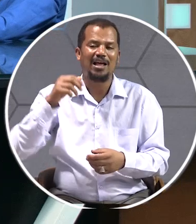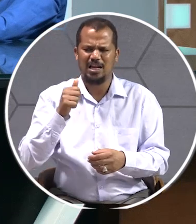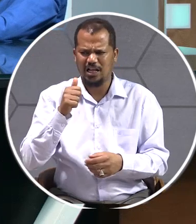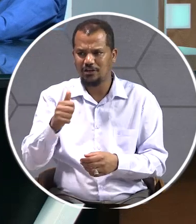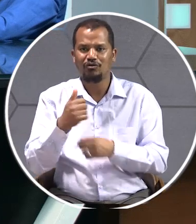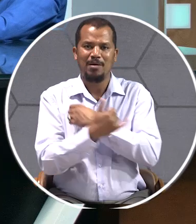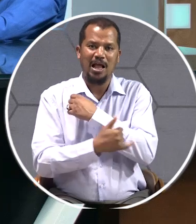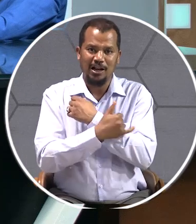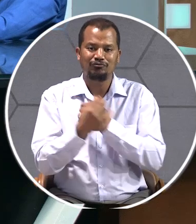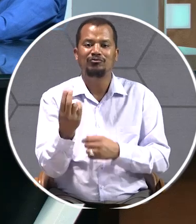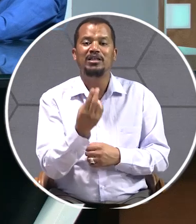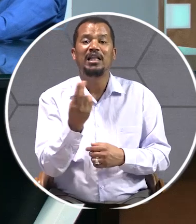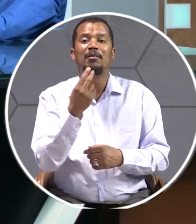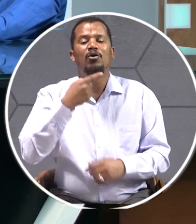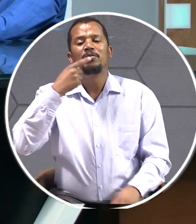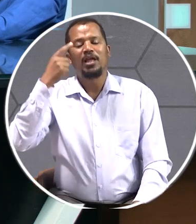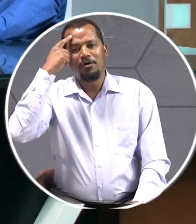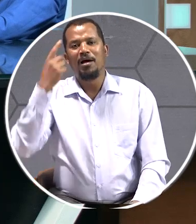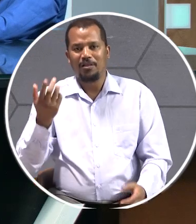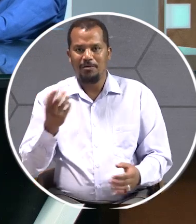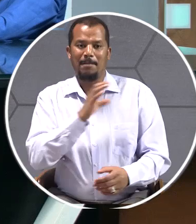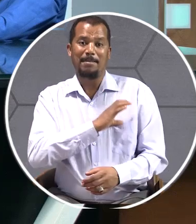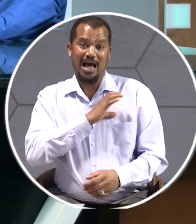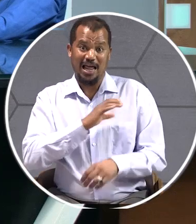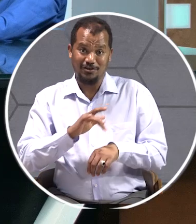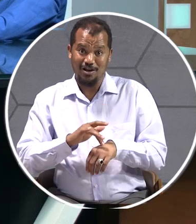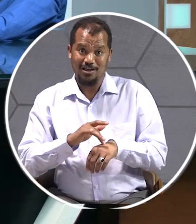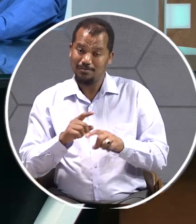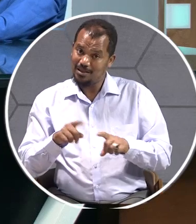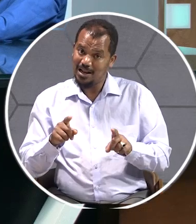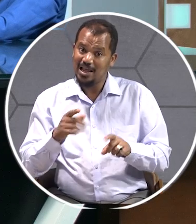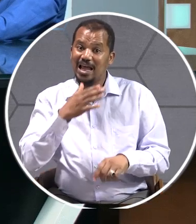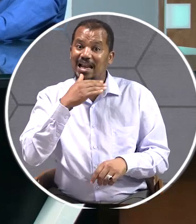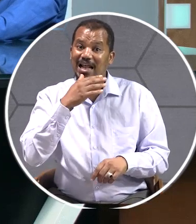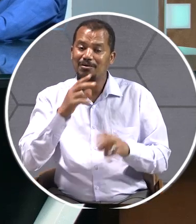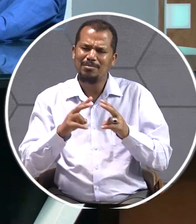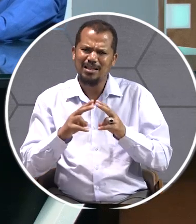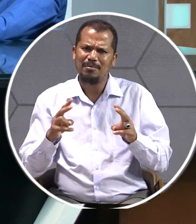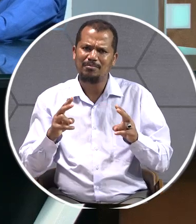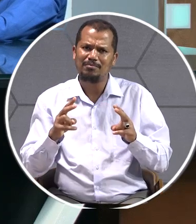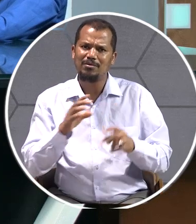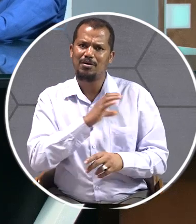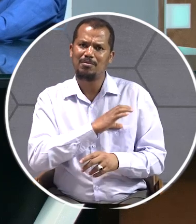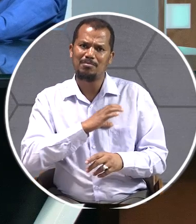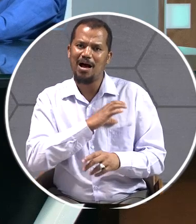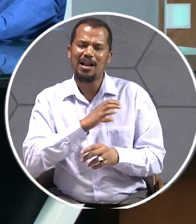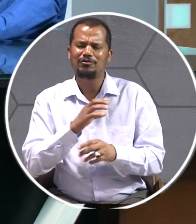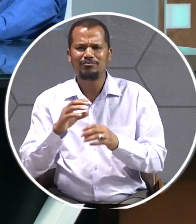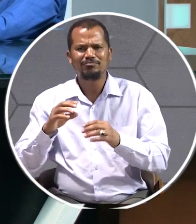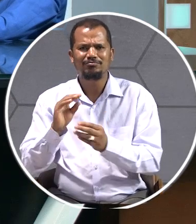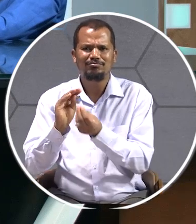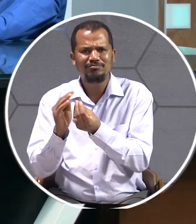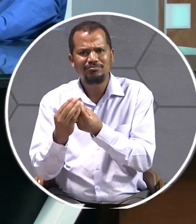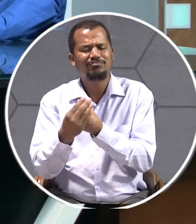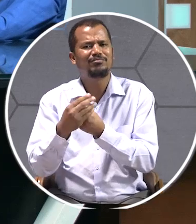ራሳቸውንም ሀገራቸውንም ይጠቅማሉ ብዬ ነው የማስበው። ባህሪያቸው ላይ በተለይ እናታቸው በጣም ባህሪያቸው ላይ ትሰራለች።